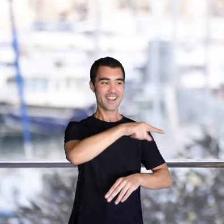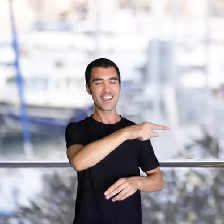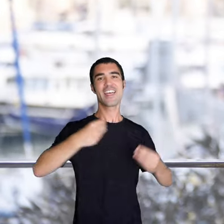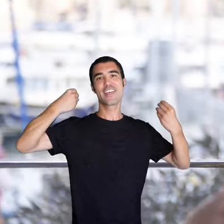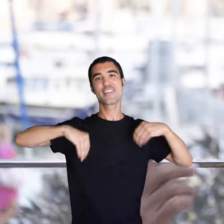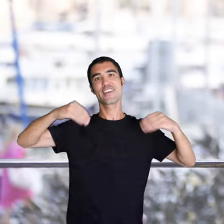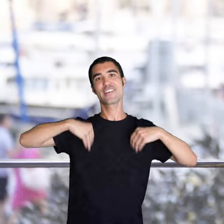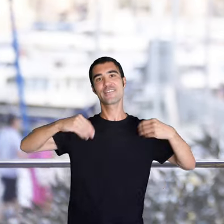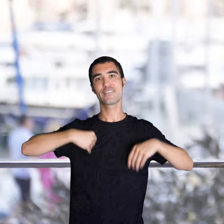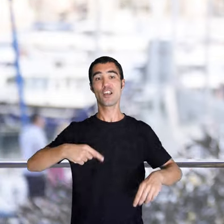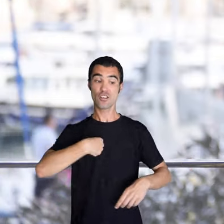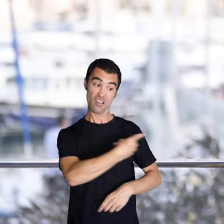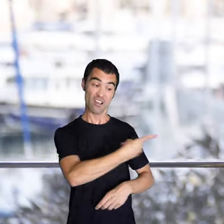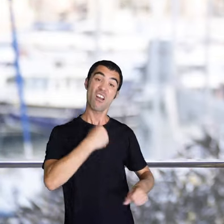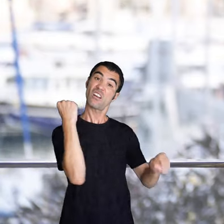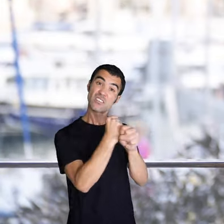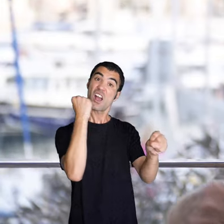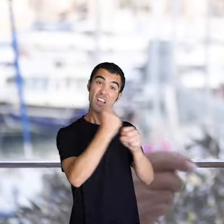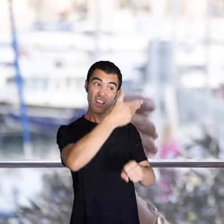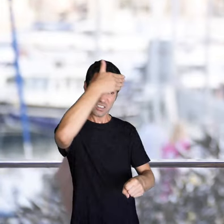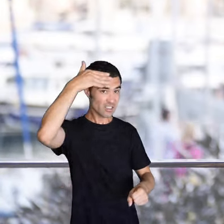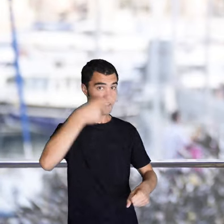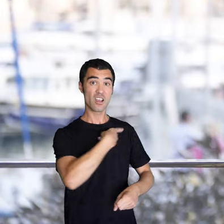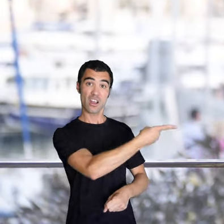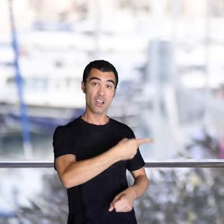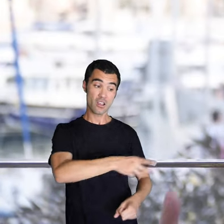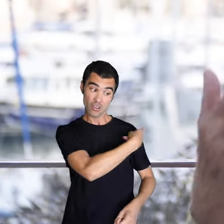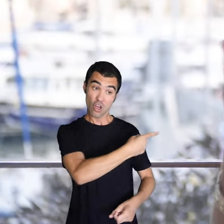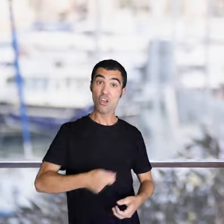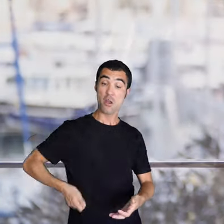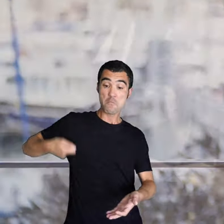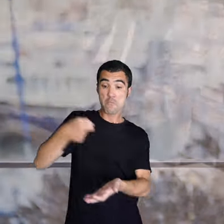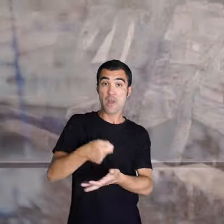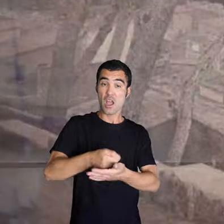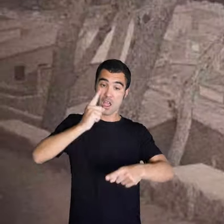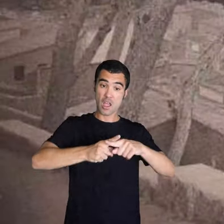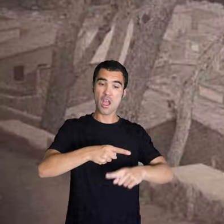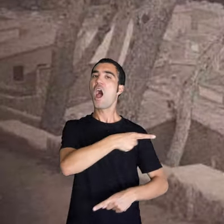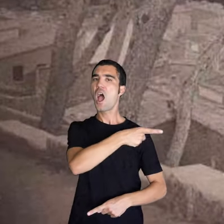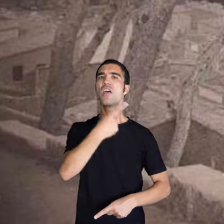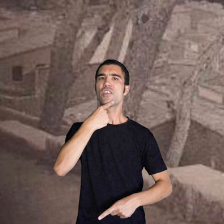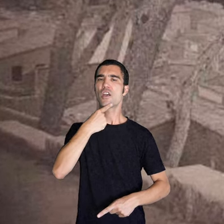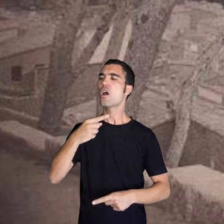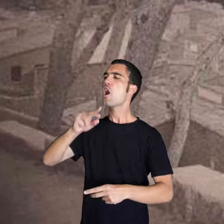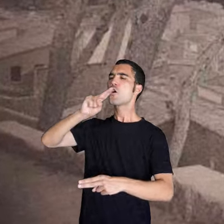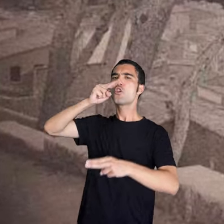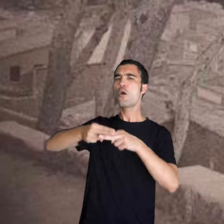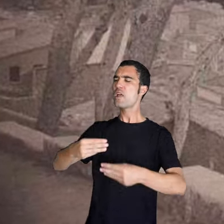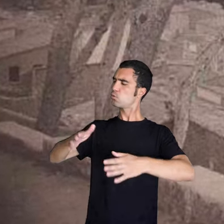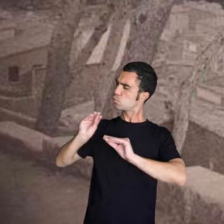com que jo havia fet tanta feina com ell i estava pagada de tots dos que volia que dugués el meu nom.